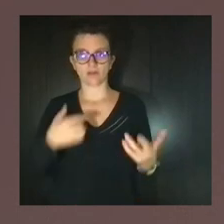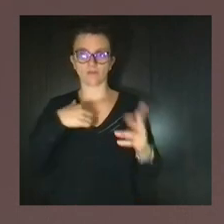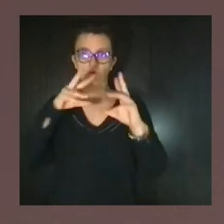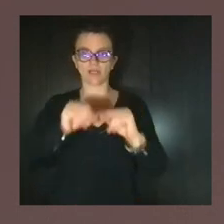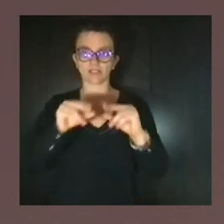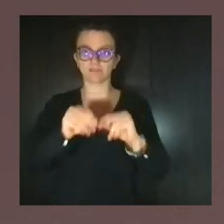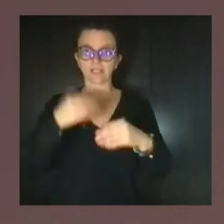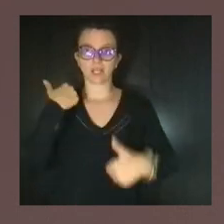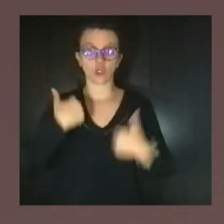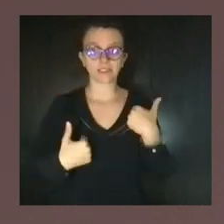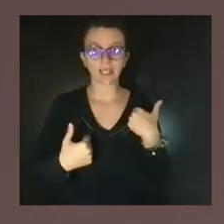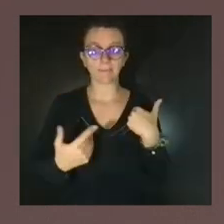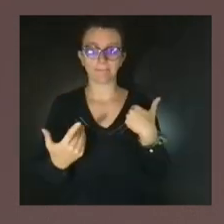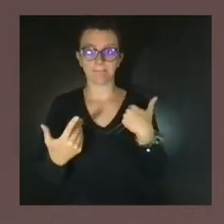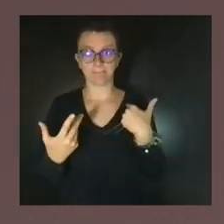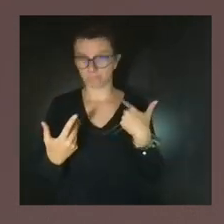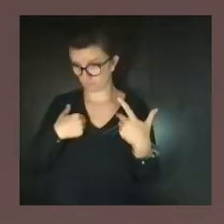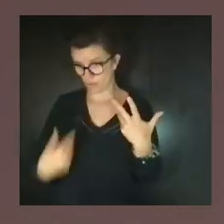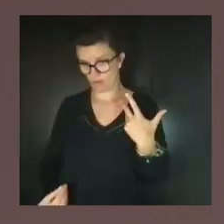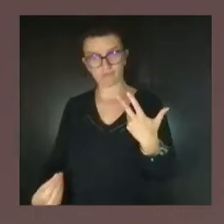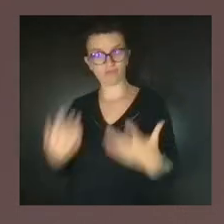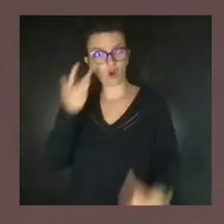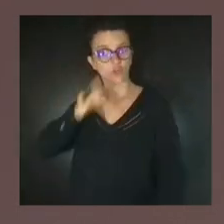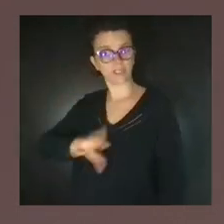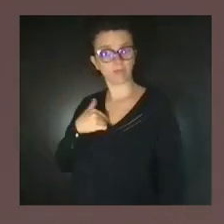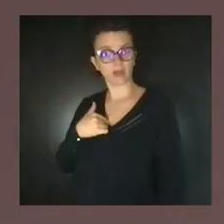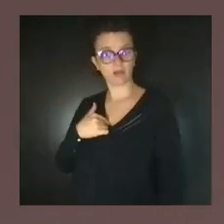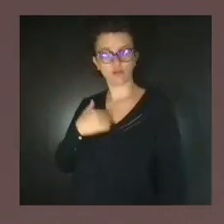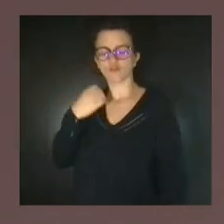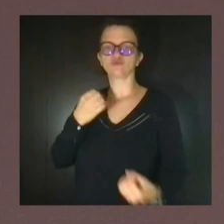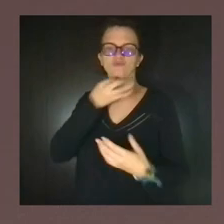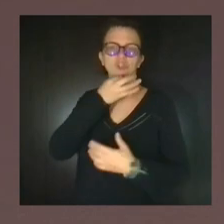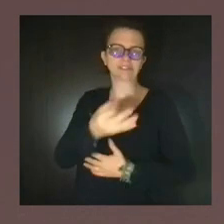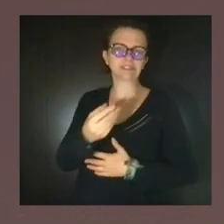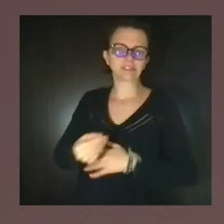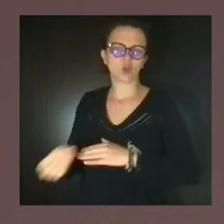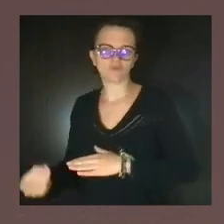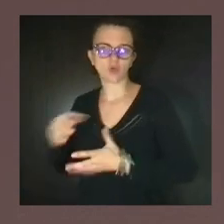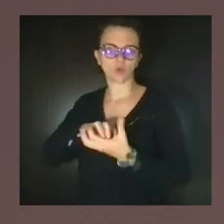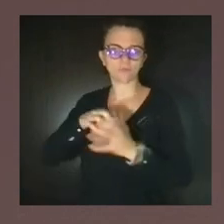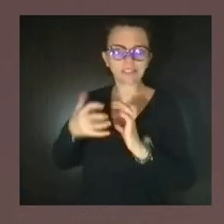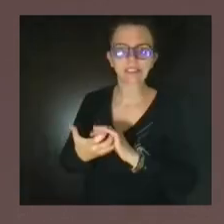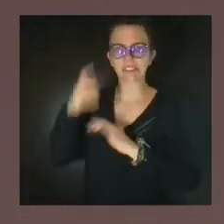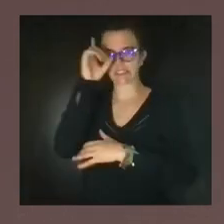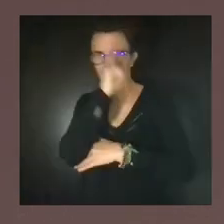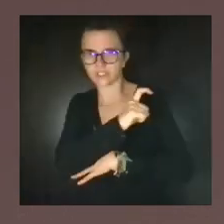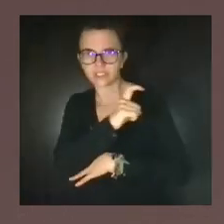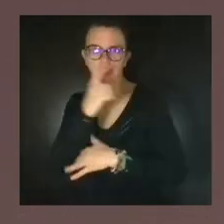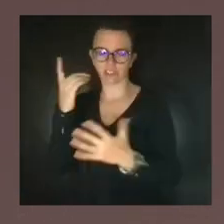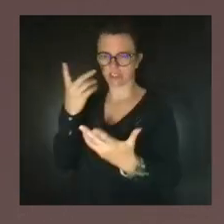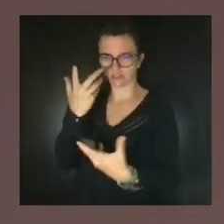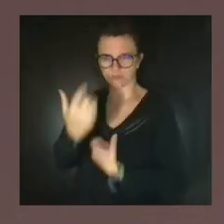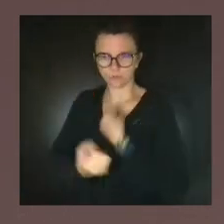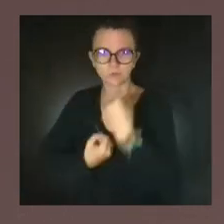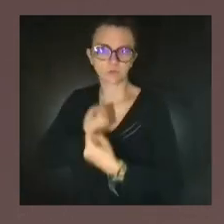je le connaissais pas dans l'enfance. On parle souvent que le monde de l'enfance, c'est un monde qui est compliqué, qui est difficile, qui fait mal, mais surtout, c'est